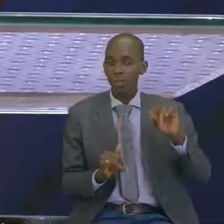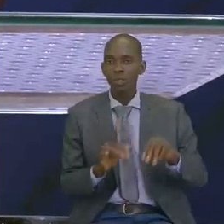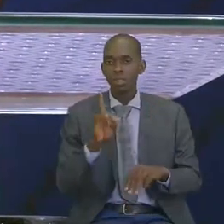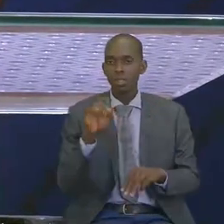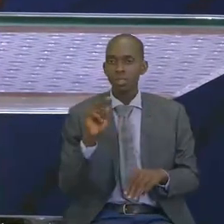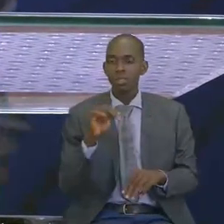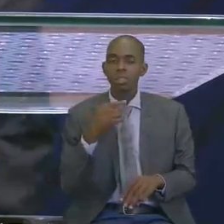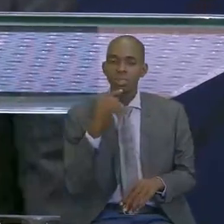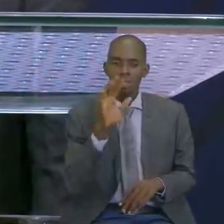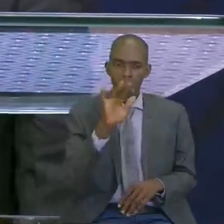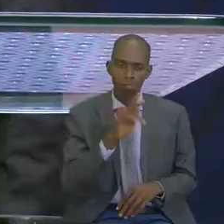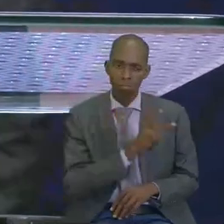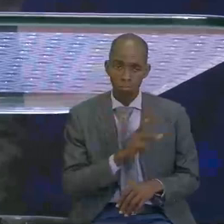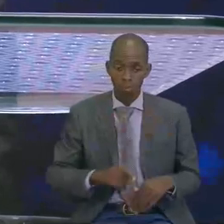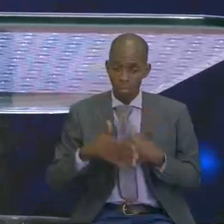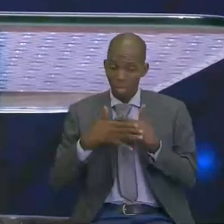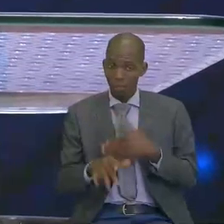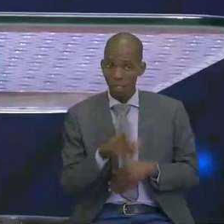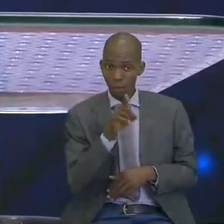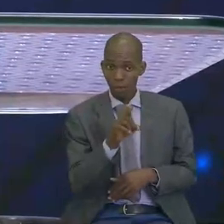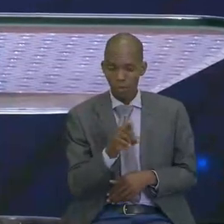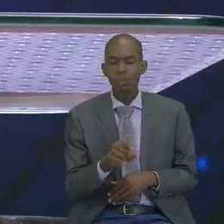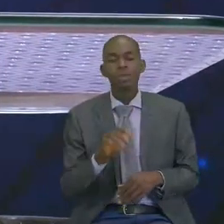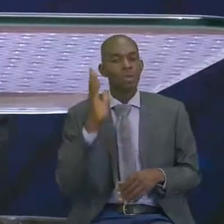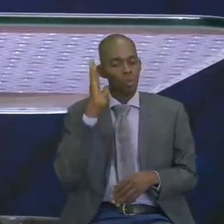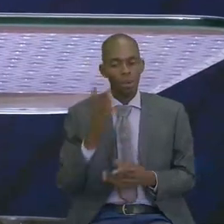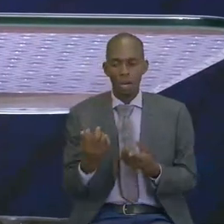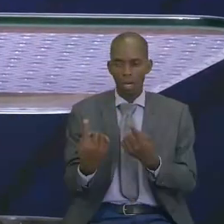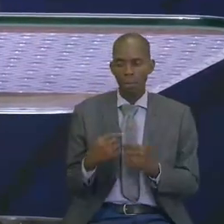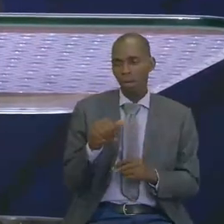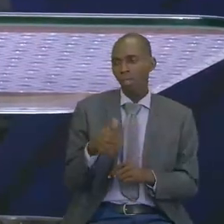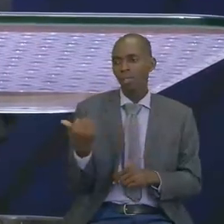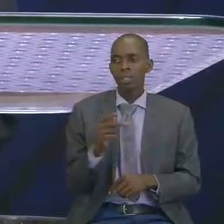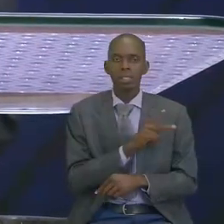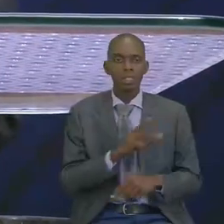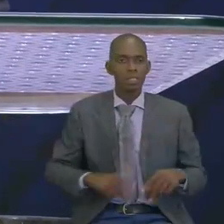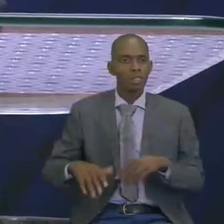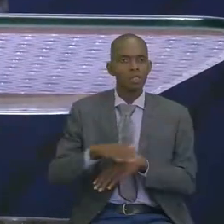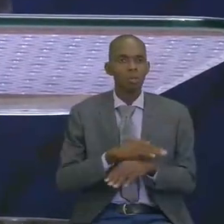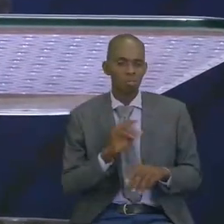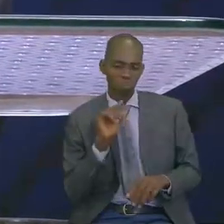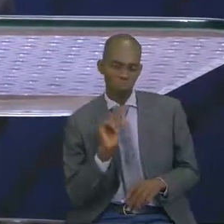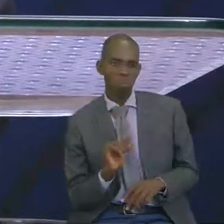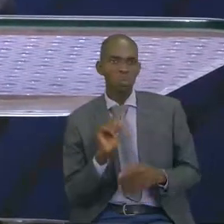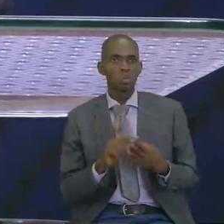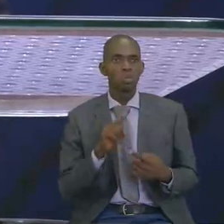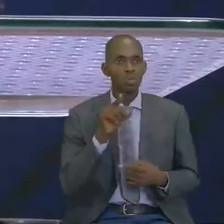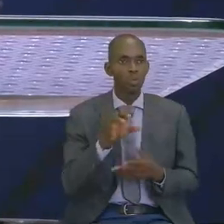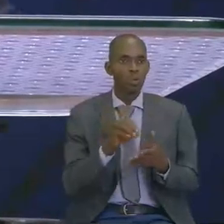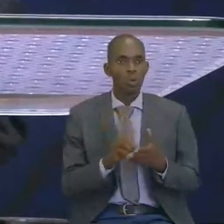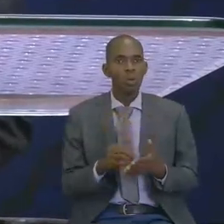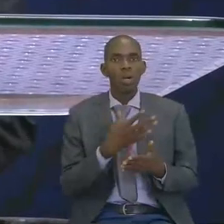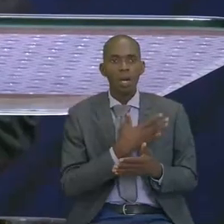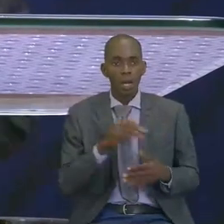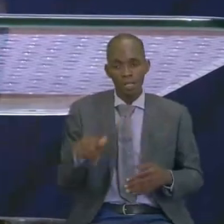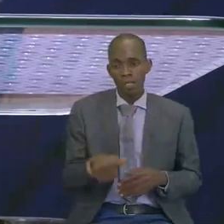mais Nebuchadnezzar, après toi, il s'élèvera un autre royaume, moindre que le tien, puis un